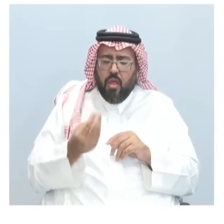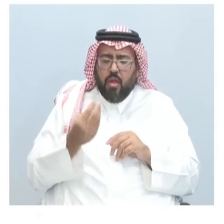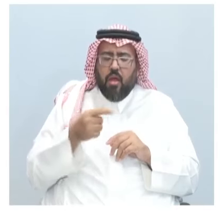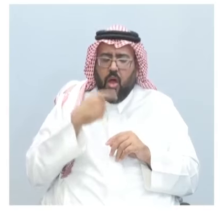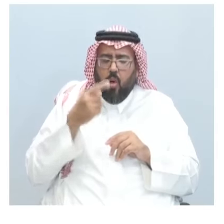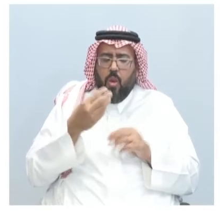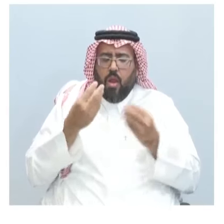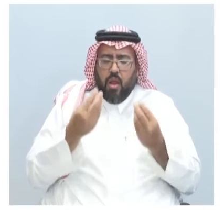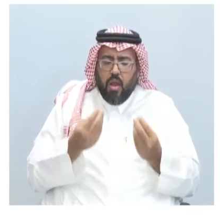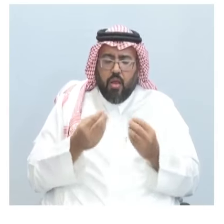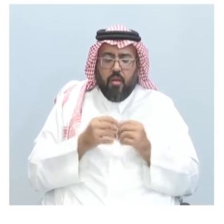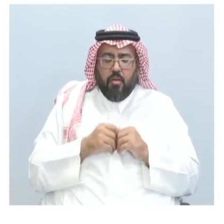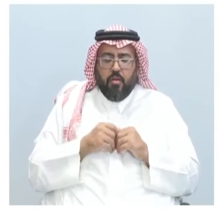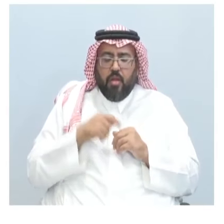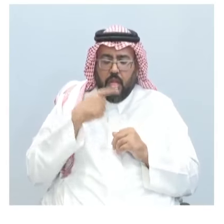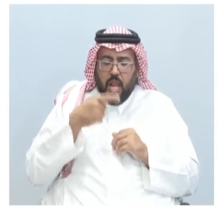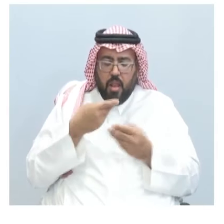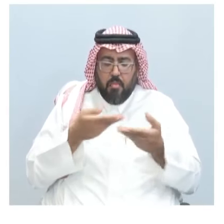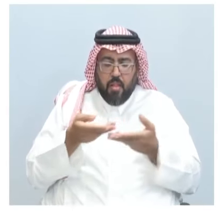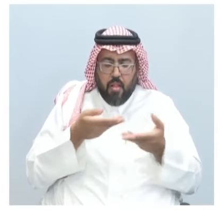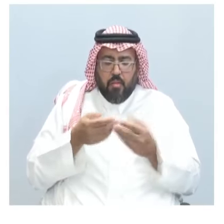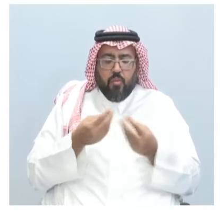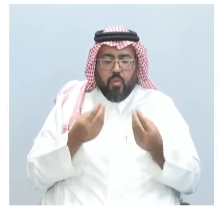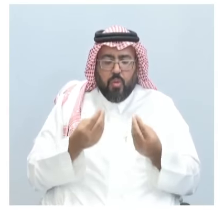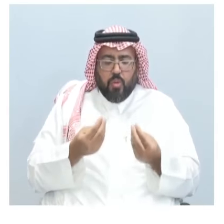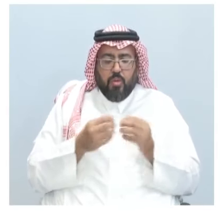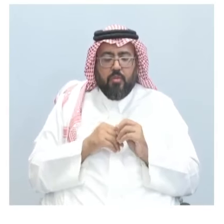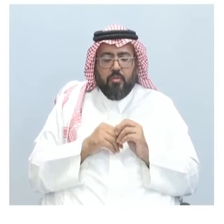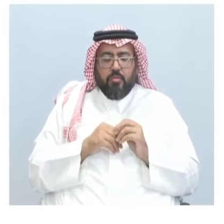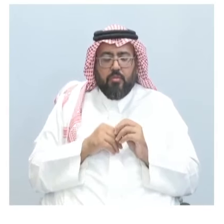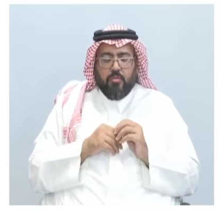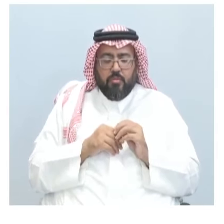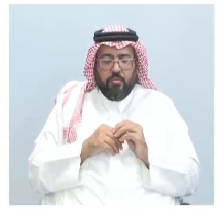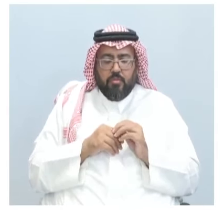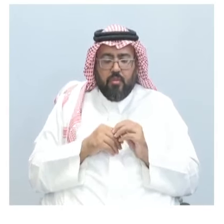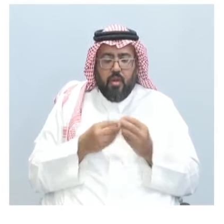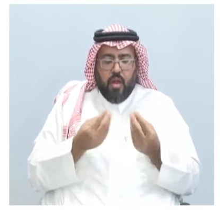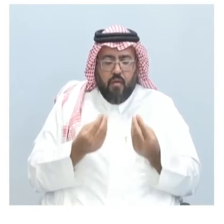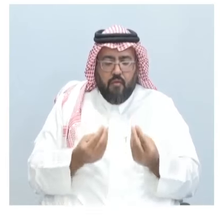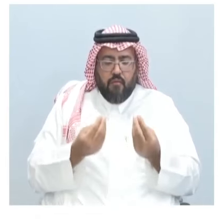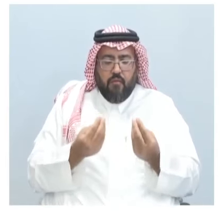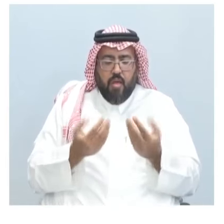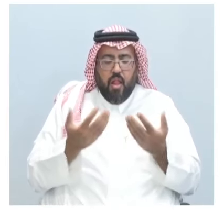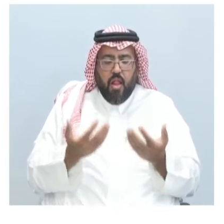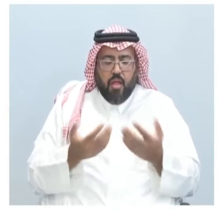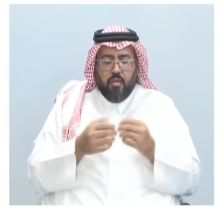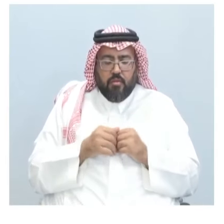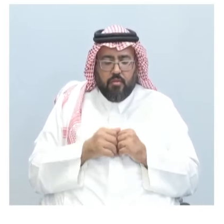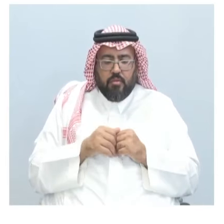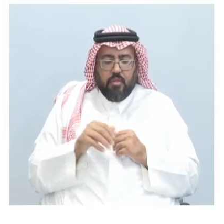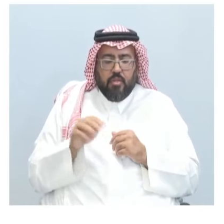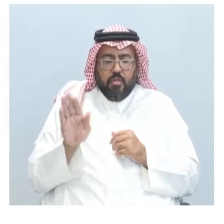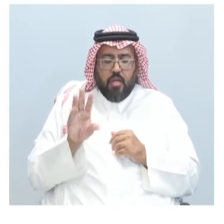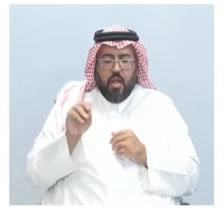يرشد اي تكلم معه بكلام رقيق لين